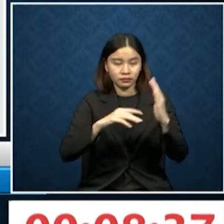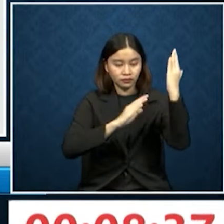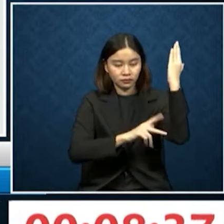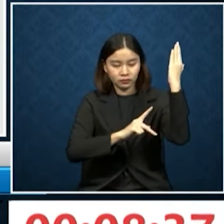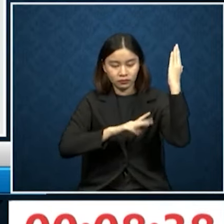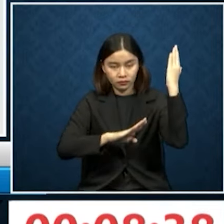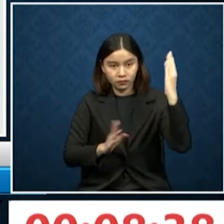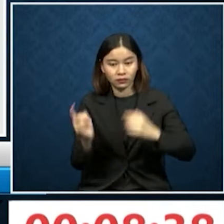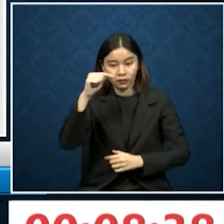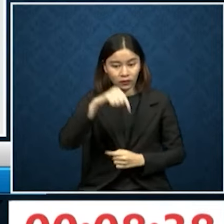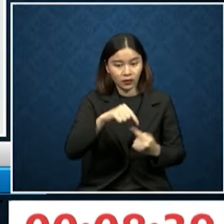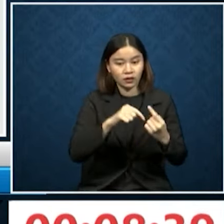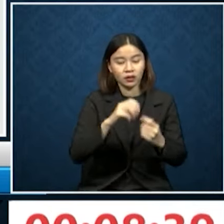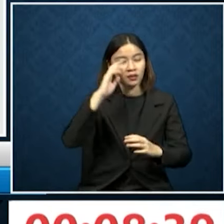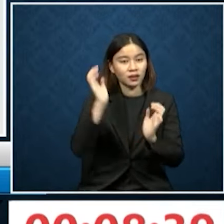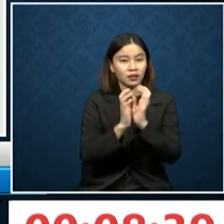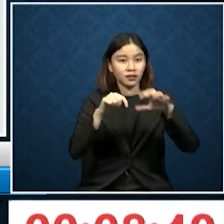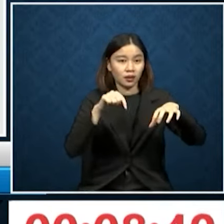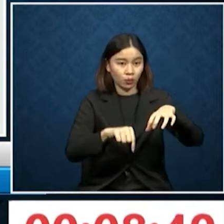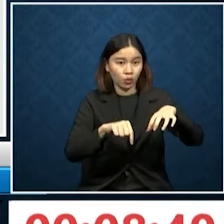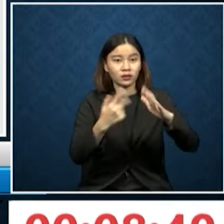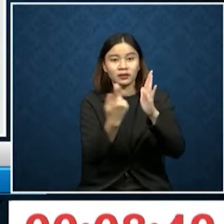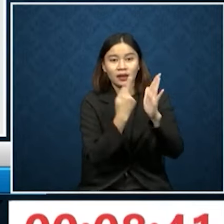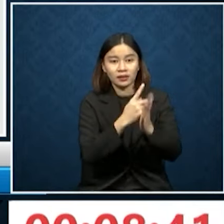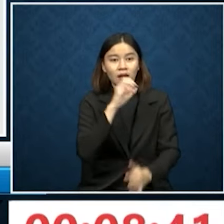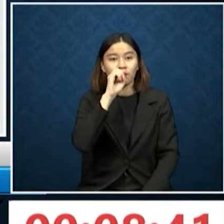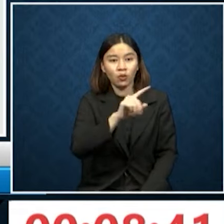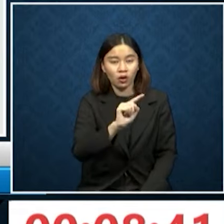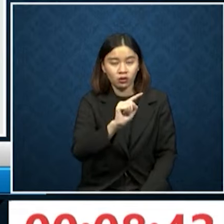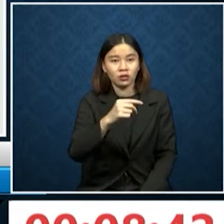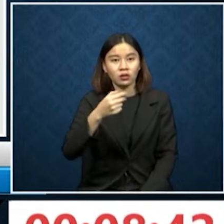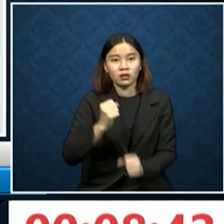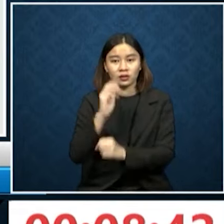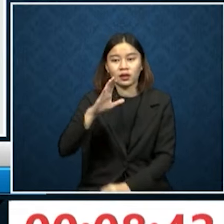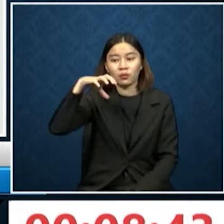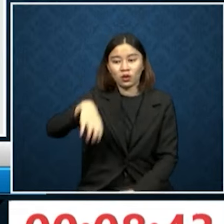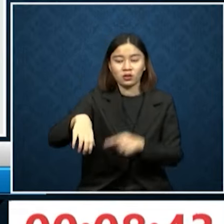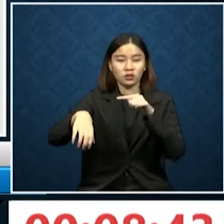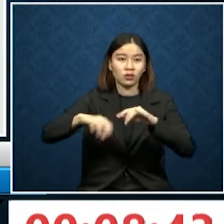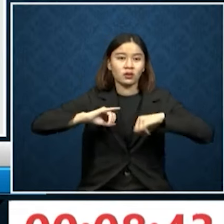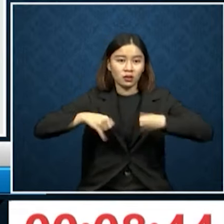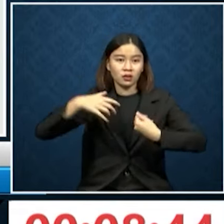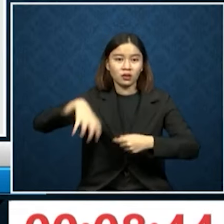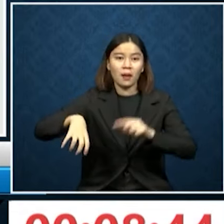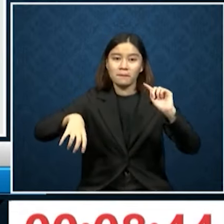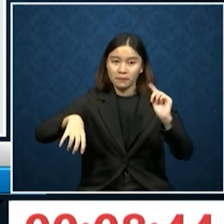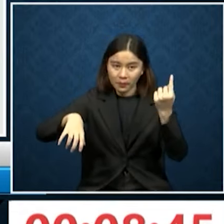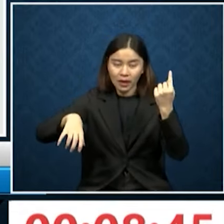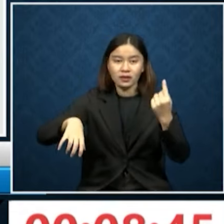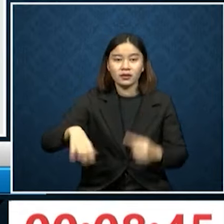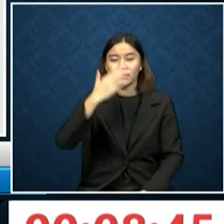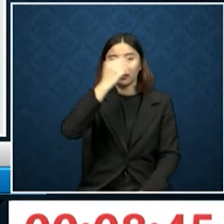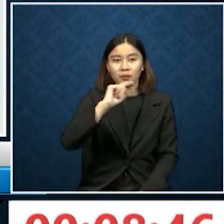ที่สภ.สังขละบุรีแจ้งความกล่าวหาหจก.ที่จะพงการยางซ้ำเข้าไปอีกดอกโท